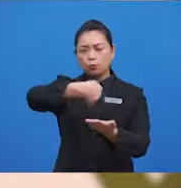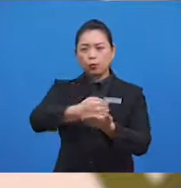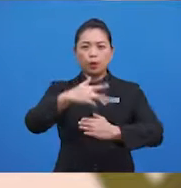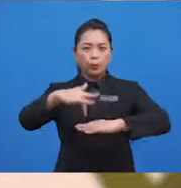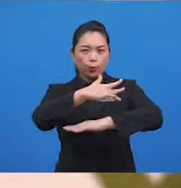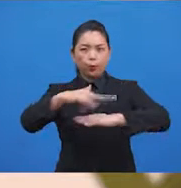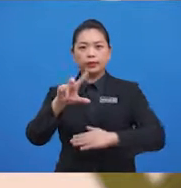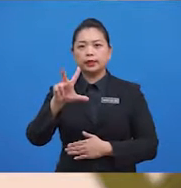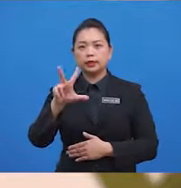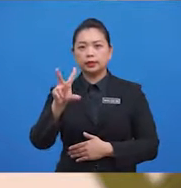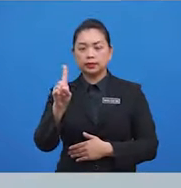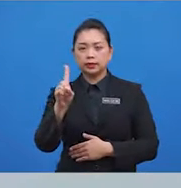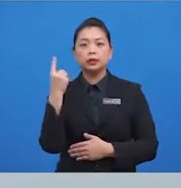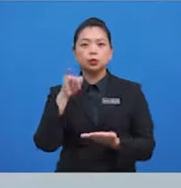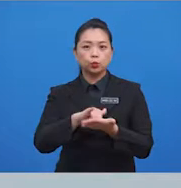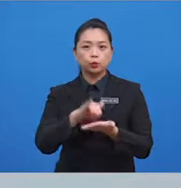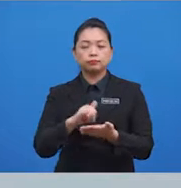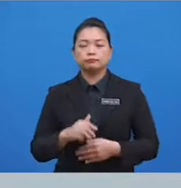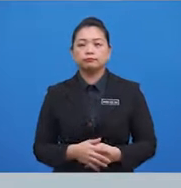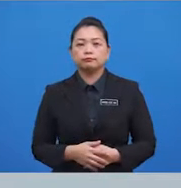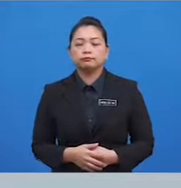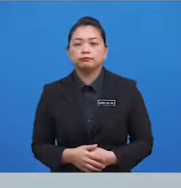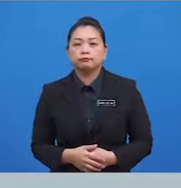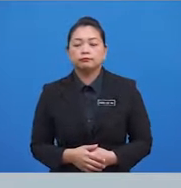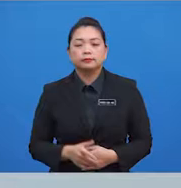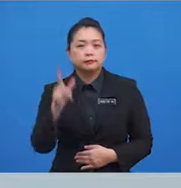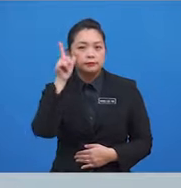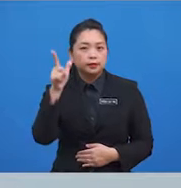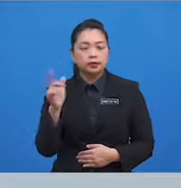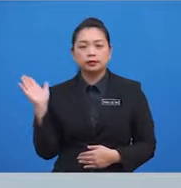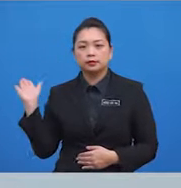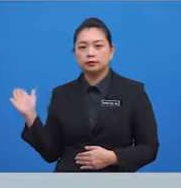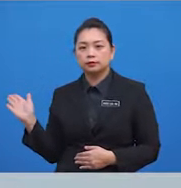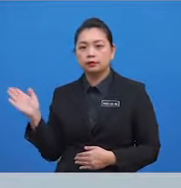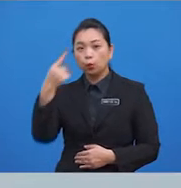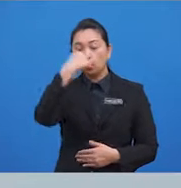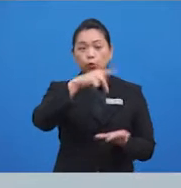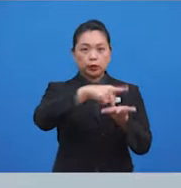3D tersebut. Mari kita lihat paparan untuk